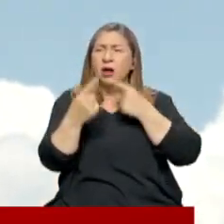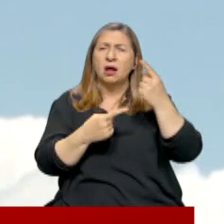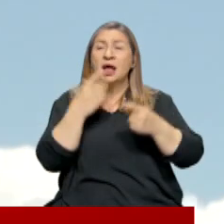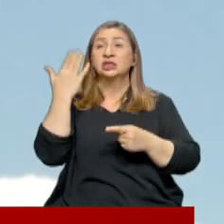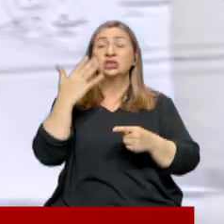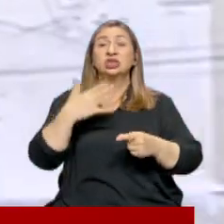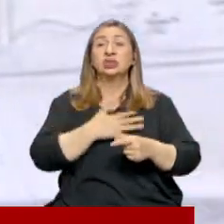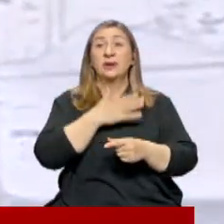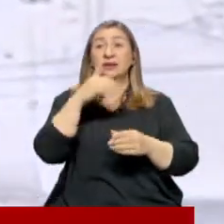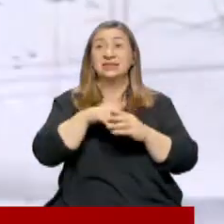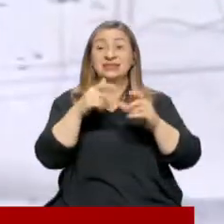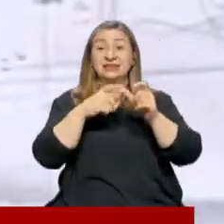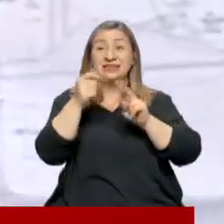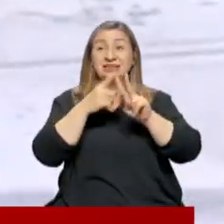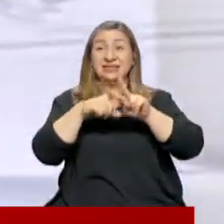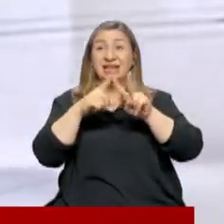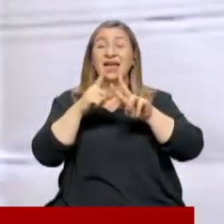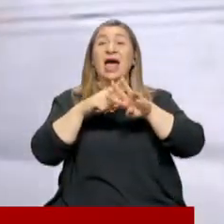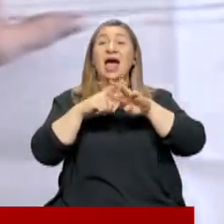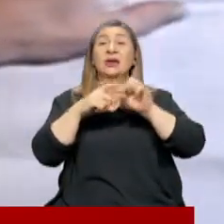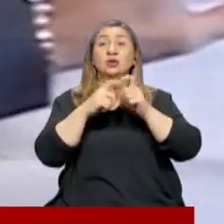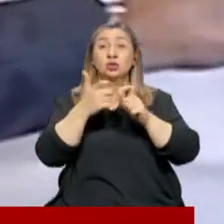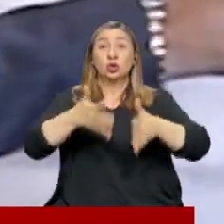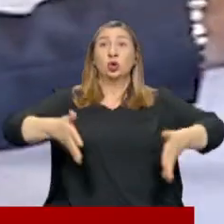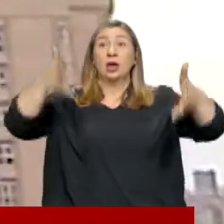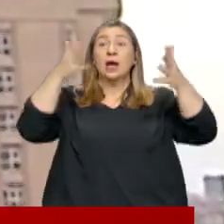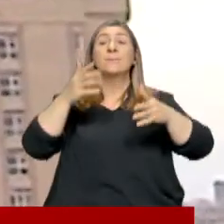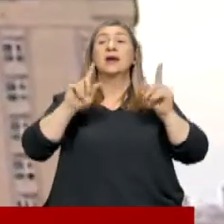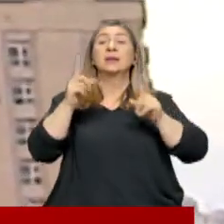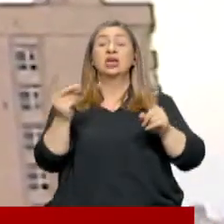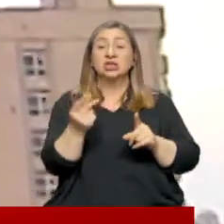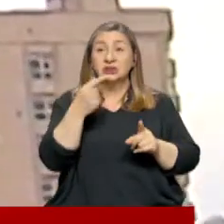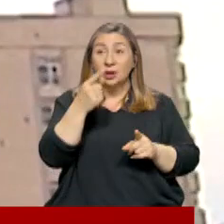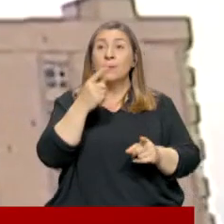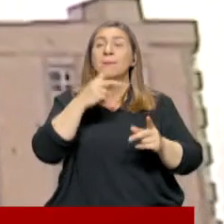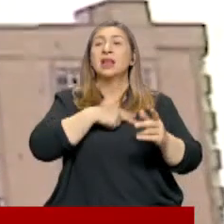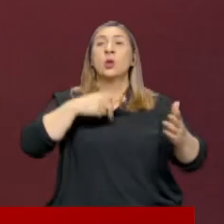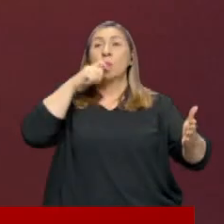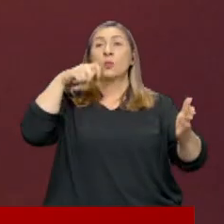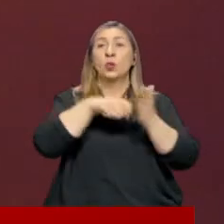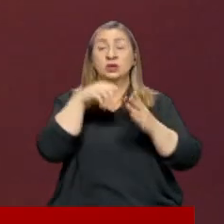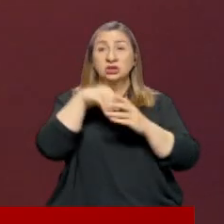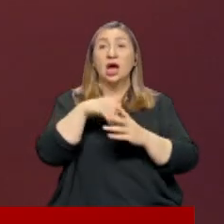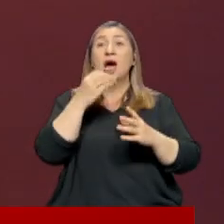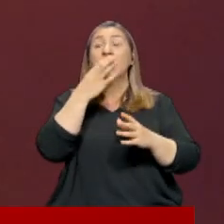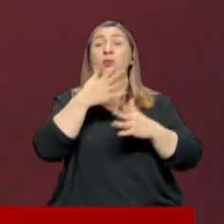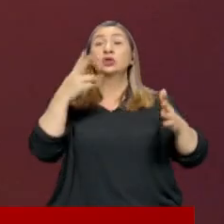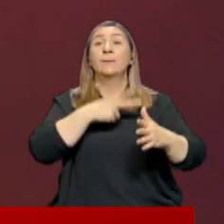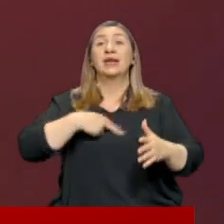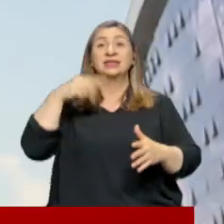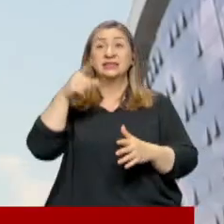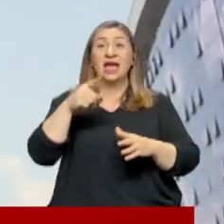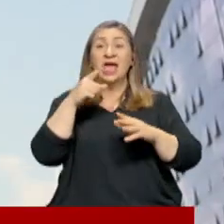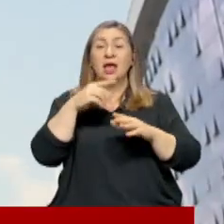Eski CHP'li vekil Sinan Aygün'e ait kuleler. Mahkemenin kaçak dediği, belediyenin mühürlediği kuleler için Ankara Büyükşehir